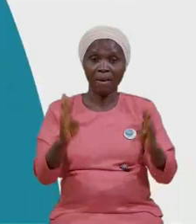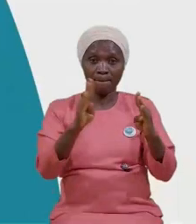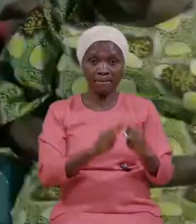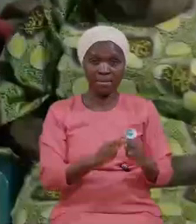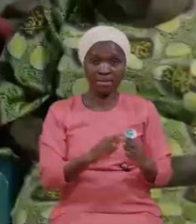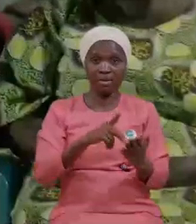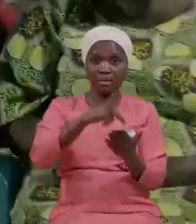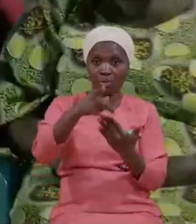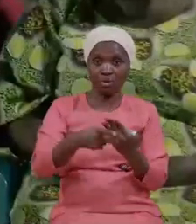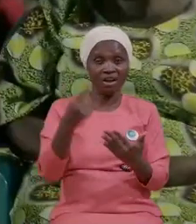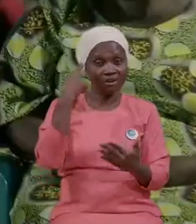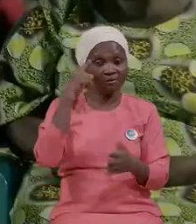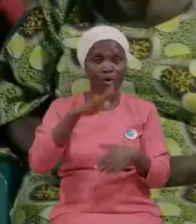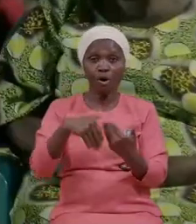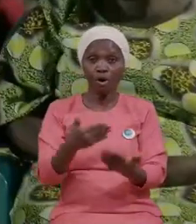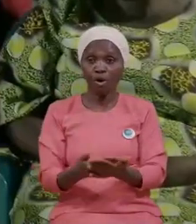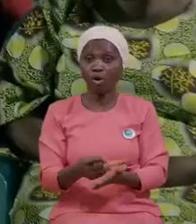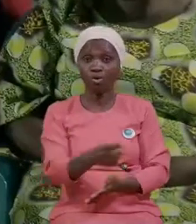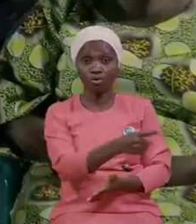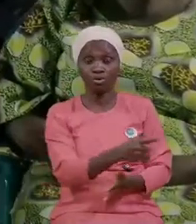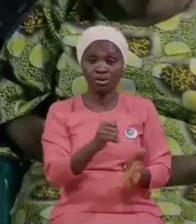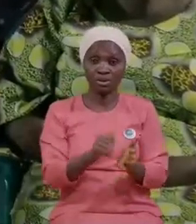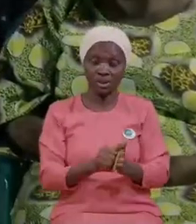pour ceux qui ont donné leur vie à Christ.